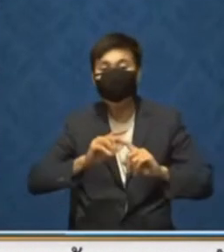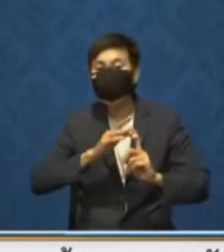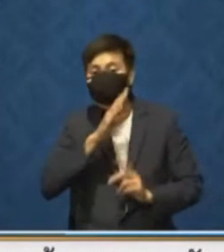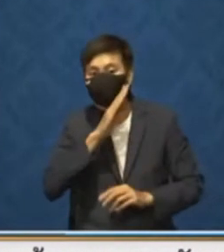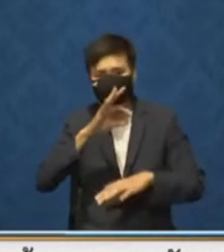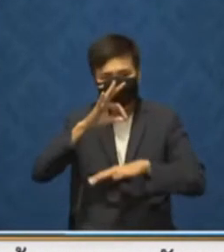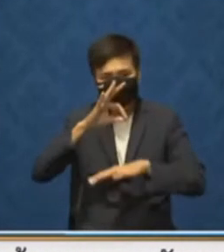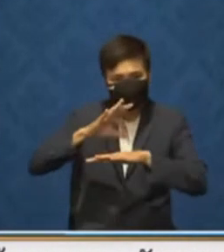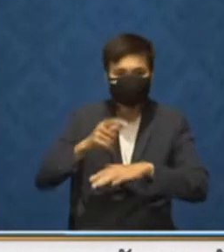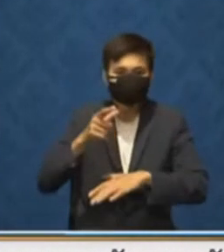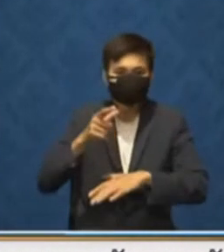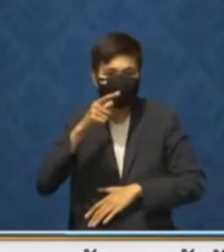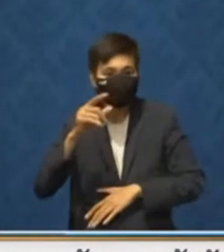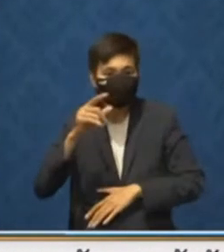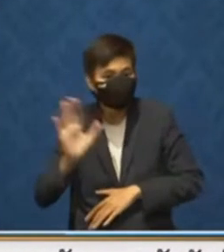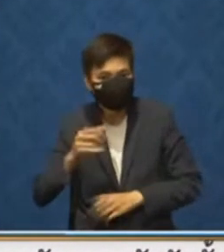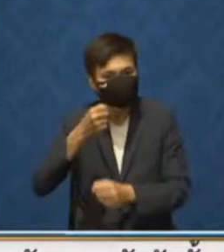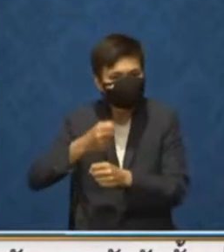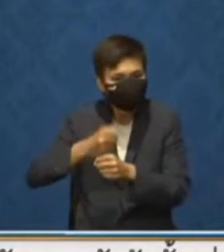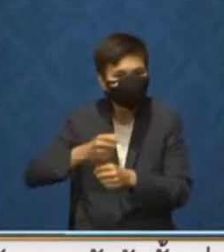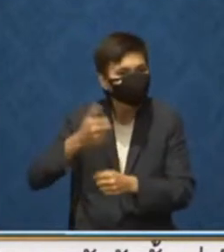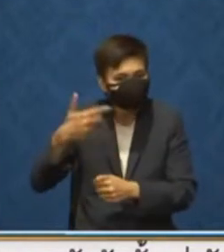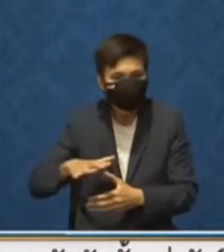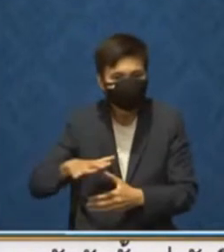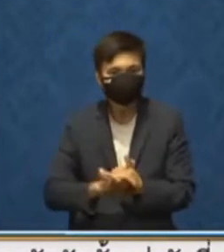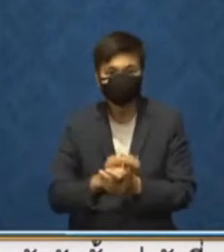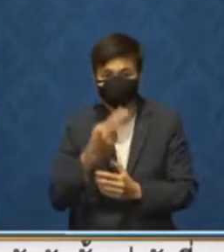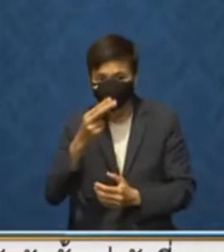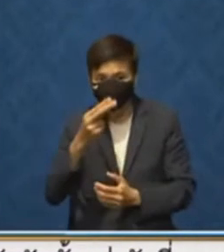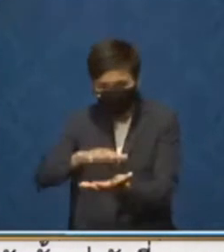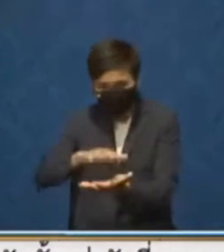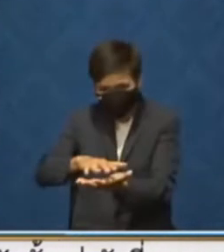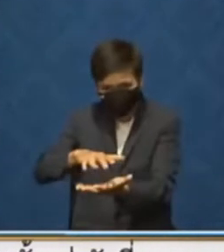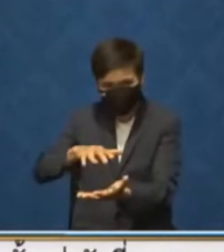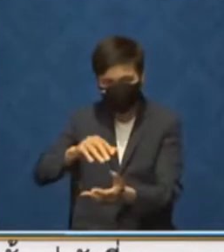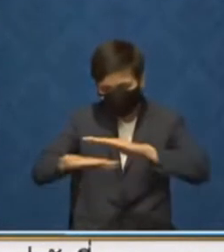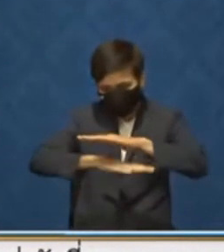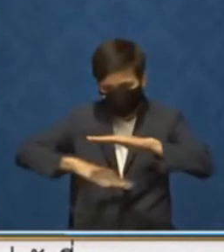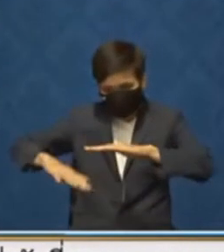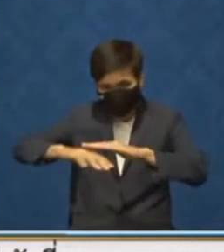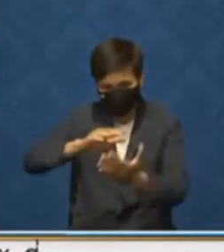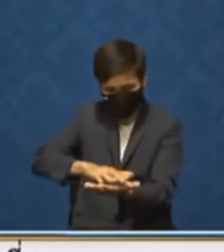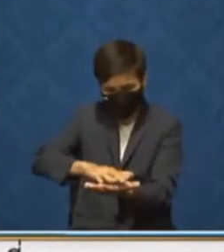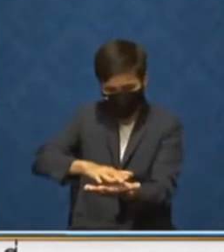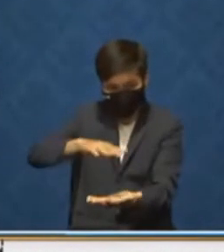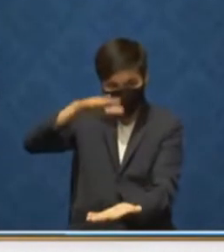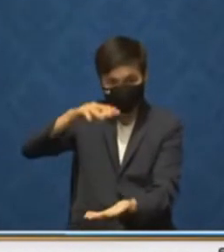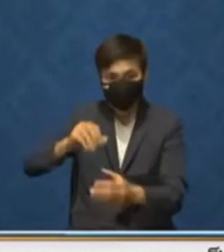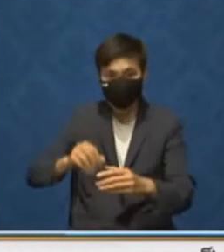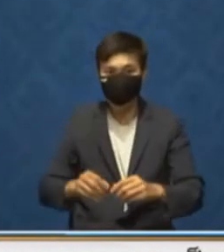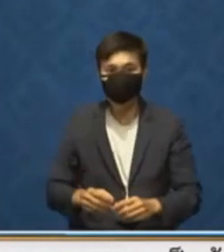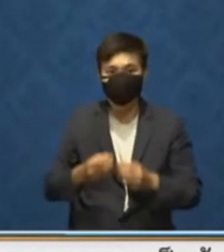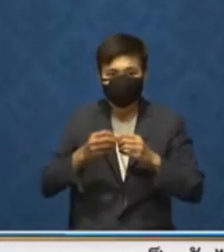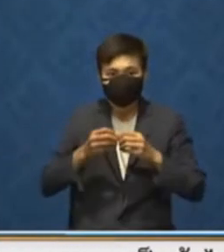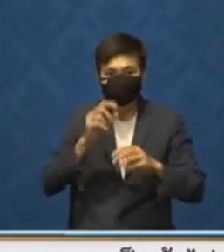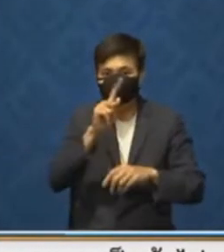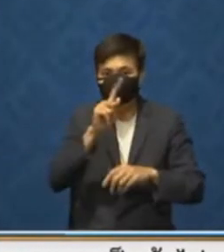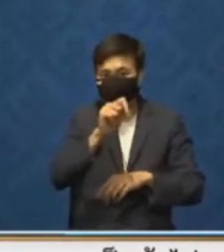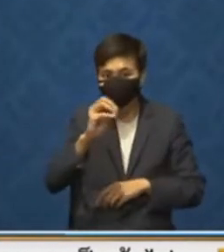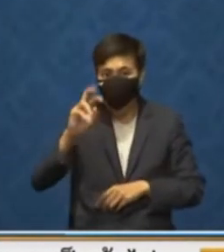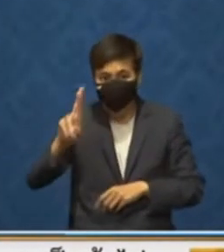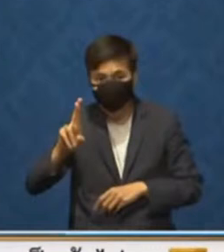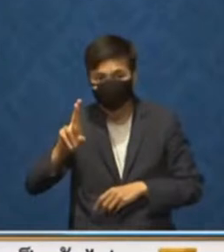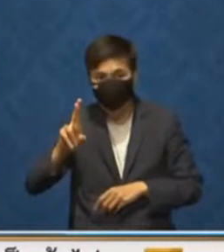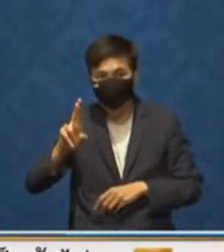นี่ไงหลักฐานเอกสารหลุดเรียกดูเป็นตั้งเลยไหมครับกล้องซูมเลยนะครับเป็นตั้งเลยเอกสารเนี่ยทีโออาร์ออกมาขนาด